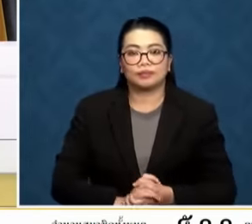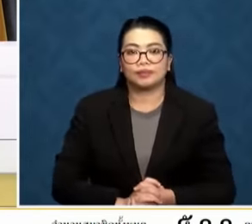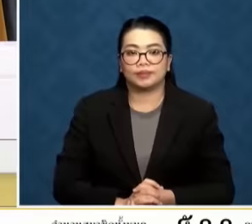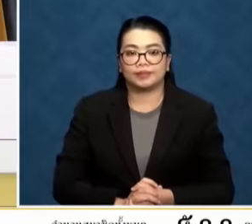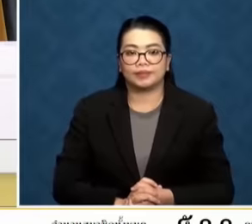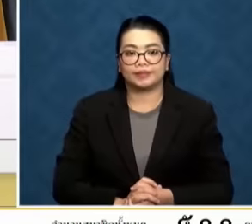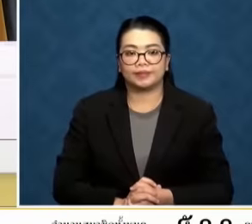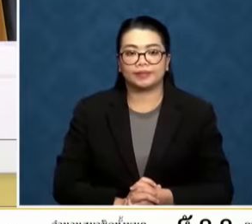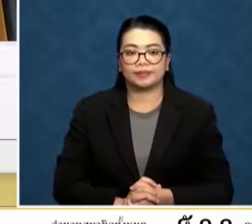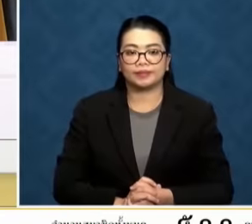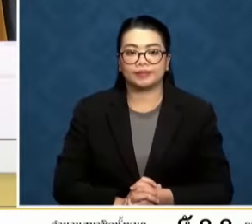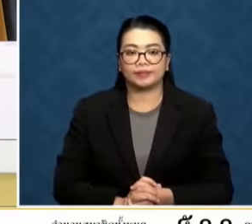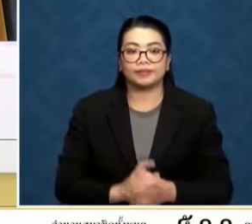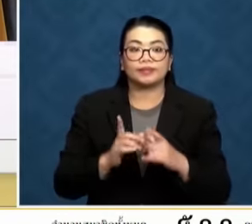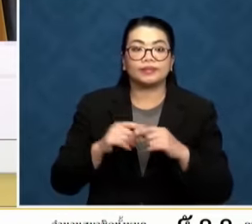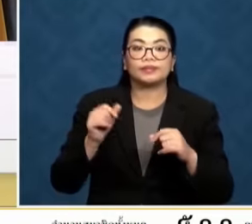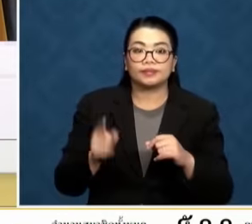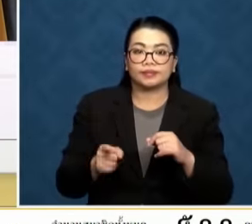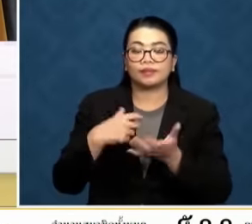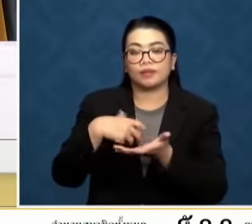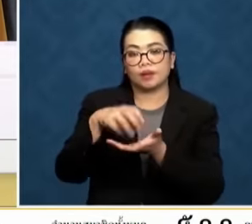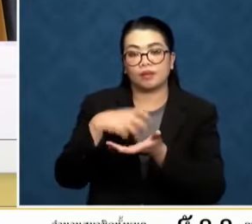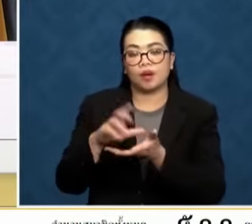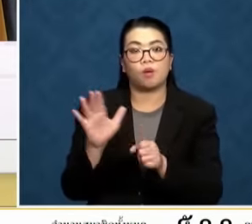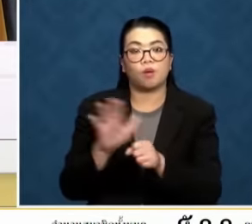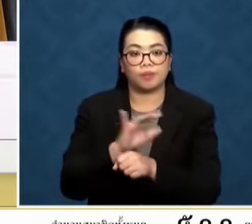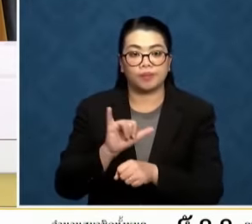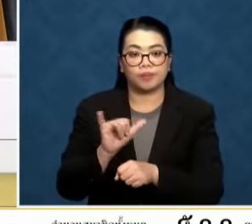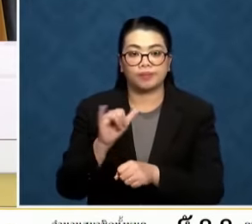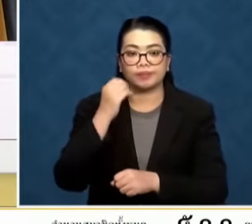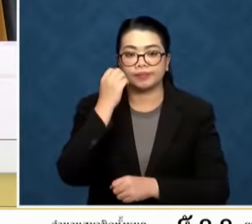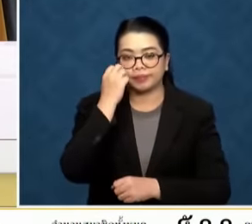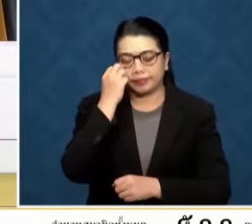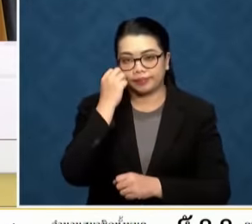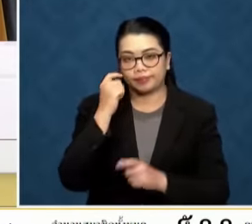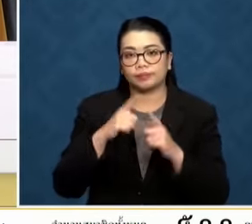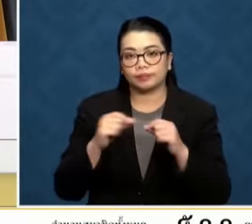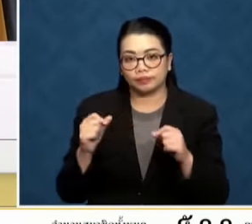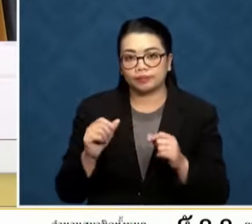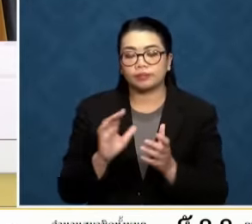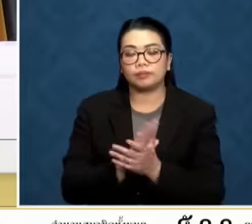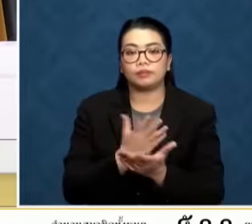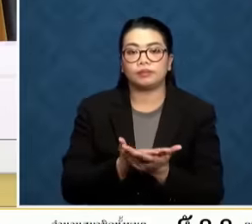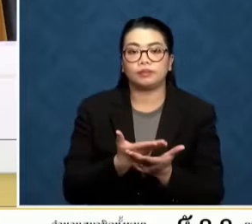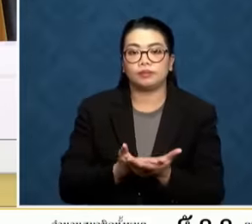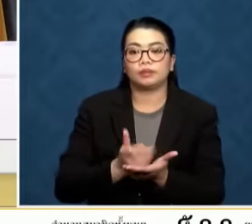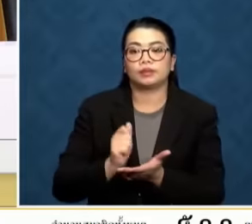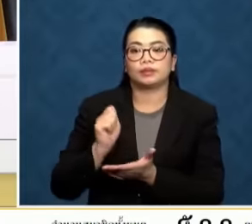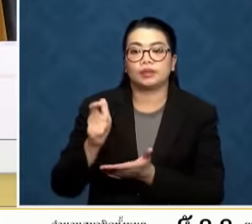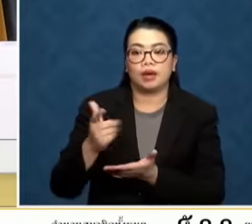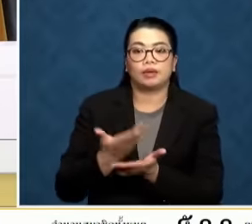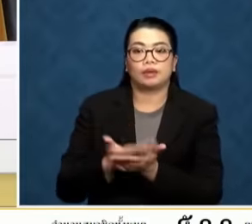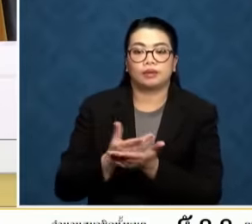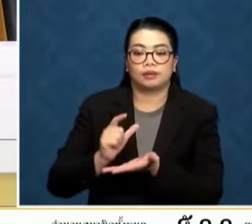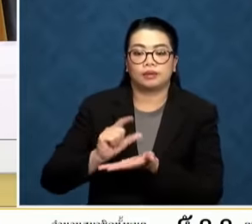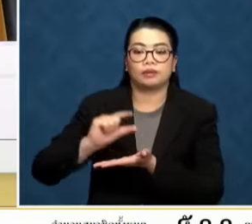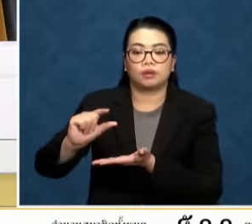จริงความจริงที่พูดไม่หมดข้อที่ 4ครับเรื่องการชำระเงินต้น